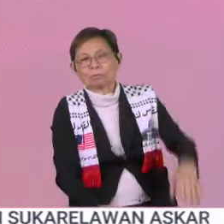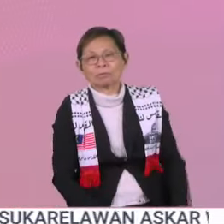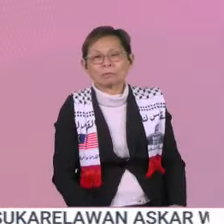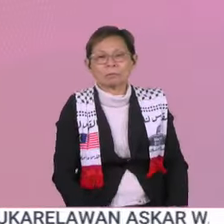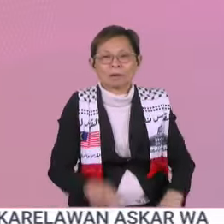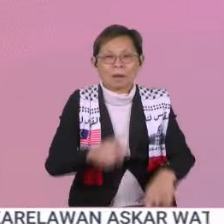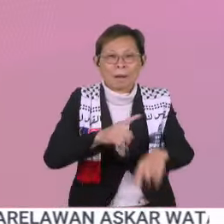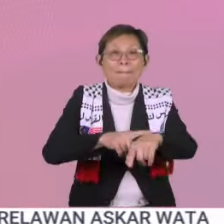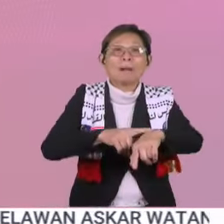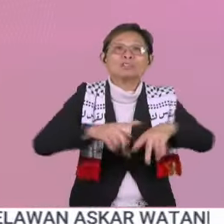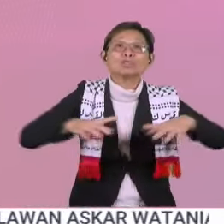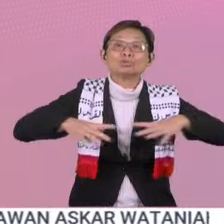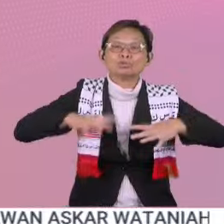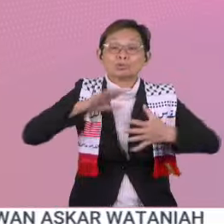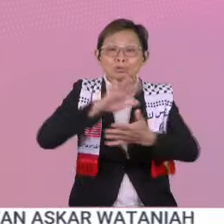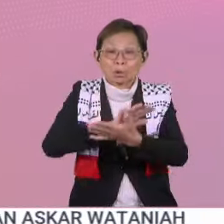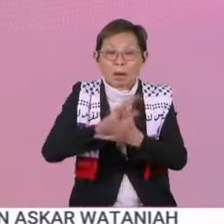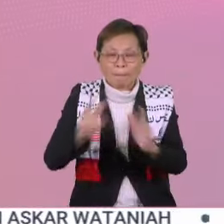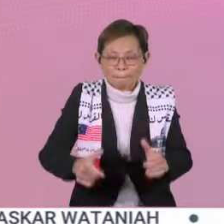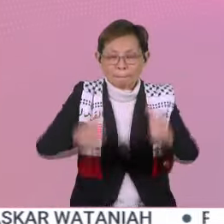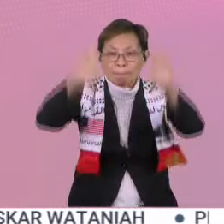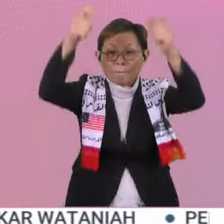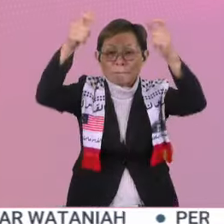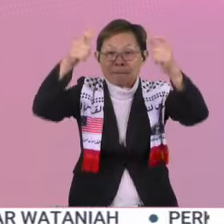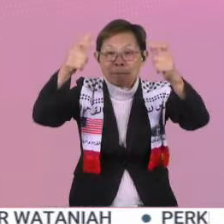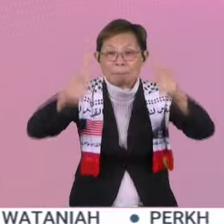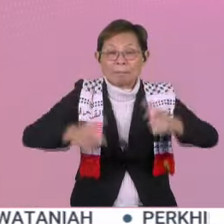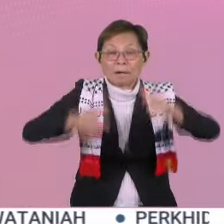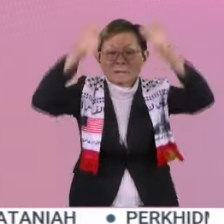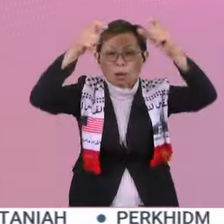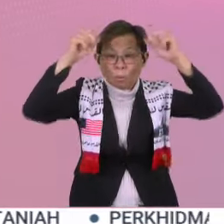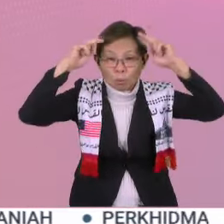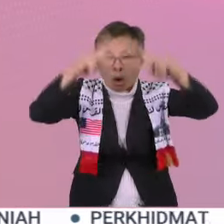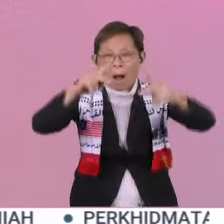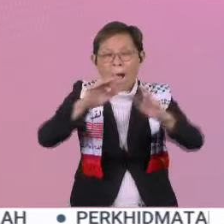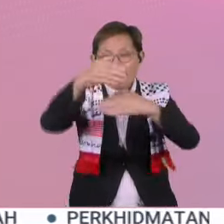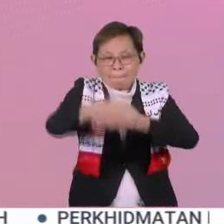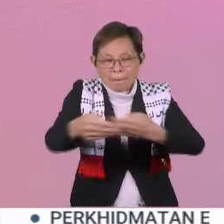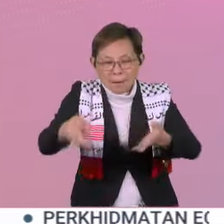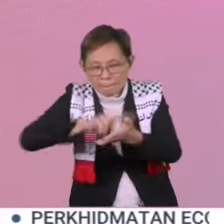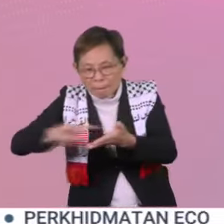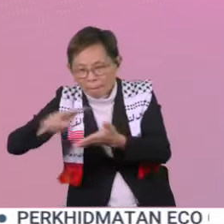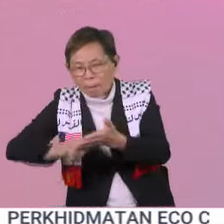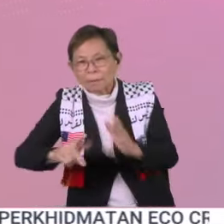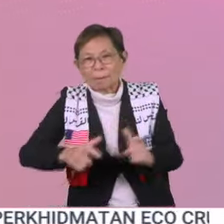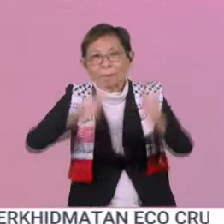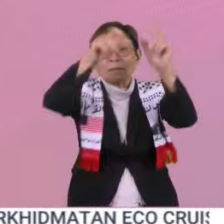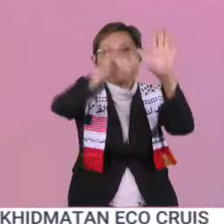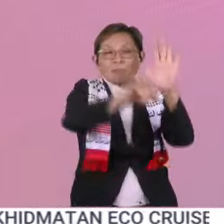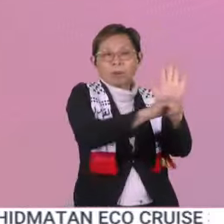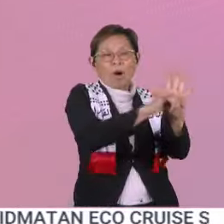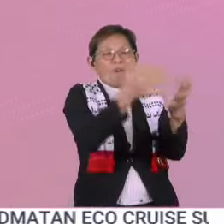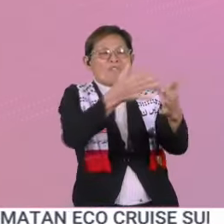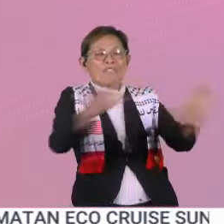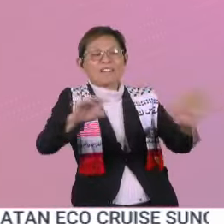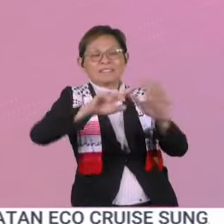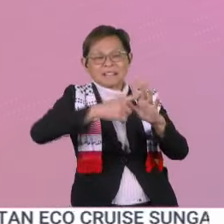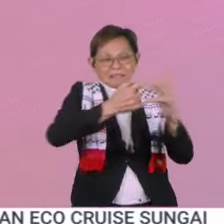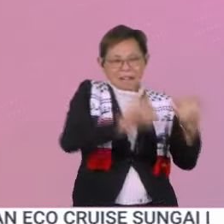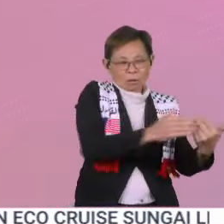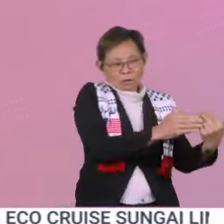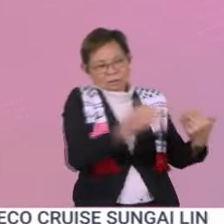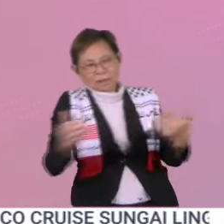Memasuki musim cuti sekolah, Menara Kuantan 188 menawarkan bilik membaca khas kepada pengunjung di menara ikonik tersebut secara percuma bermula hari